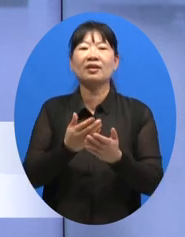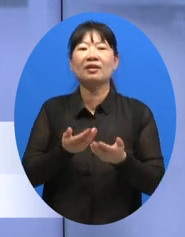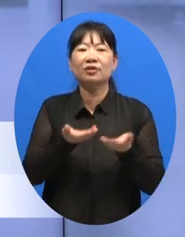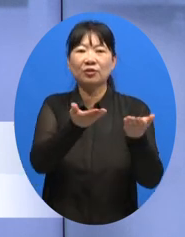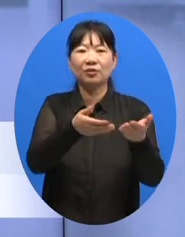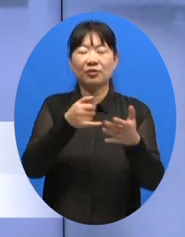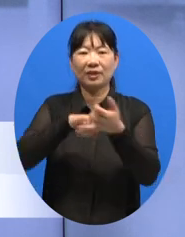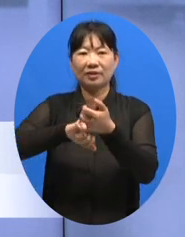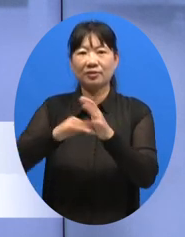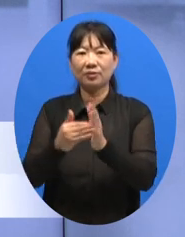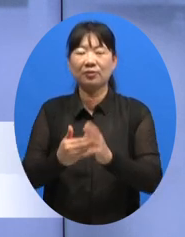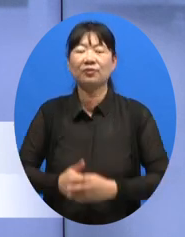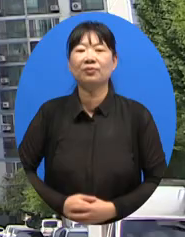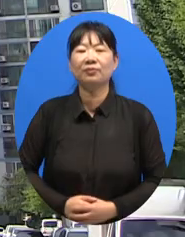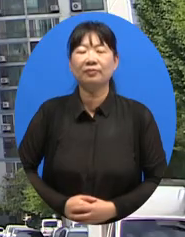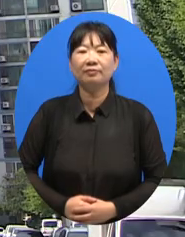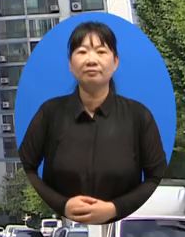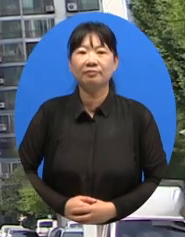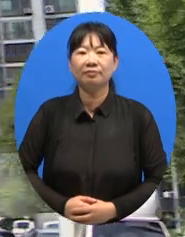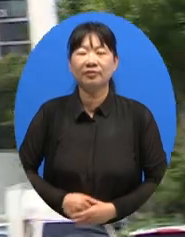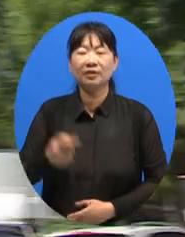현장 취재했습니다.